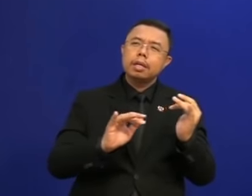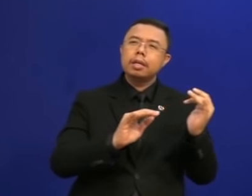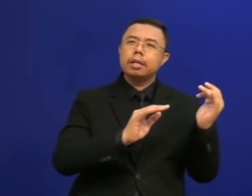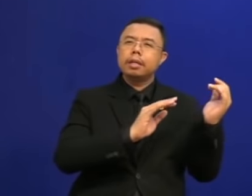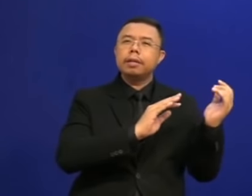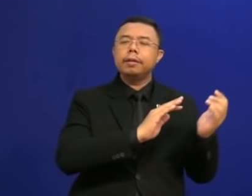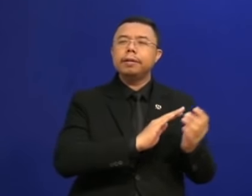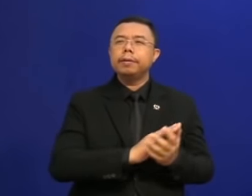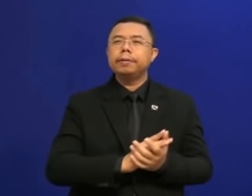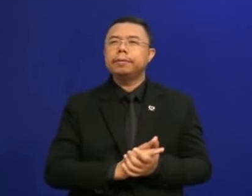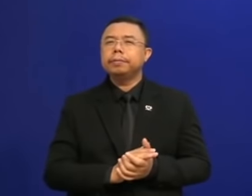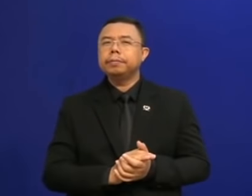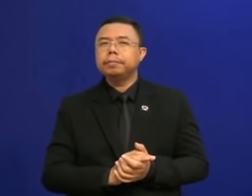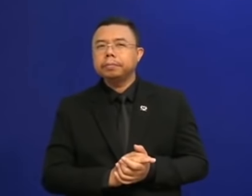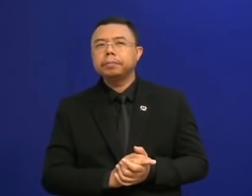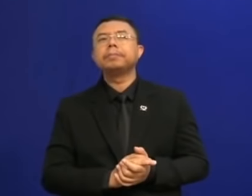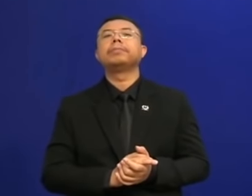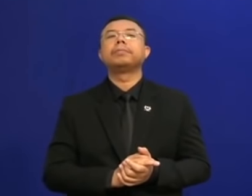harmoni.